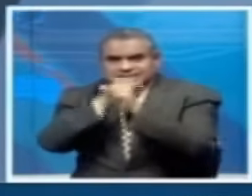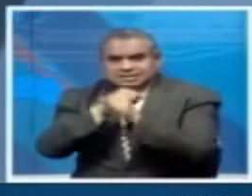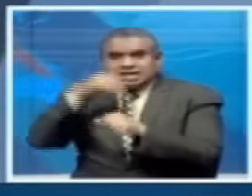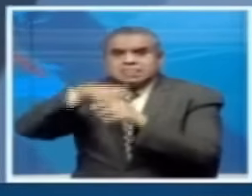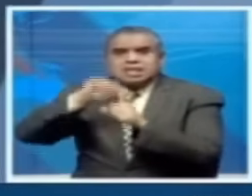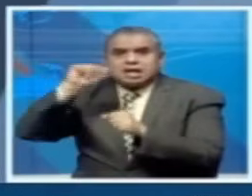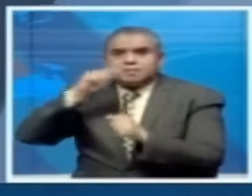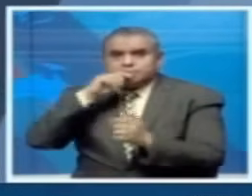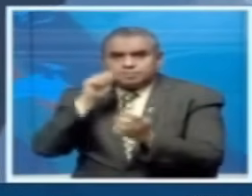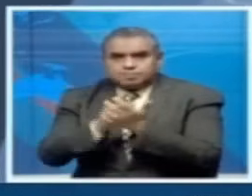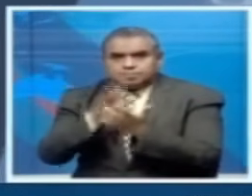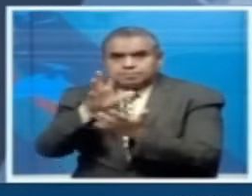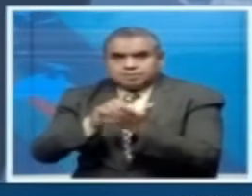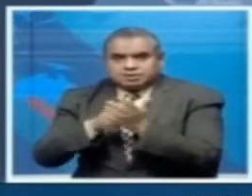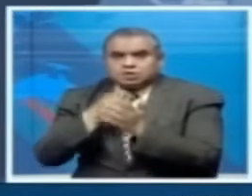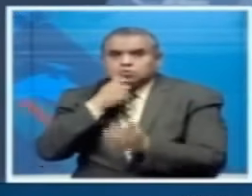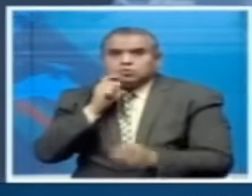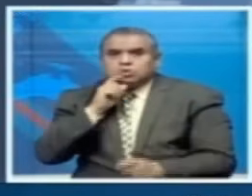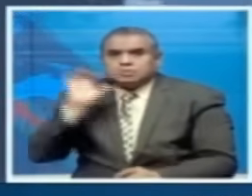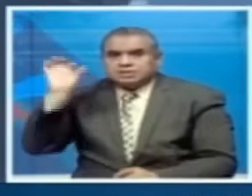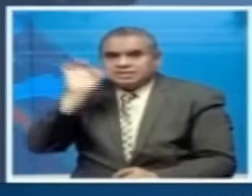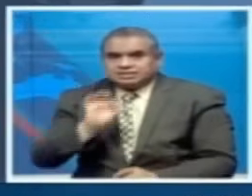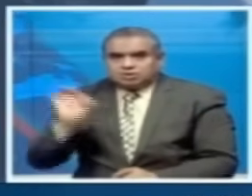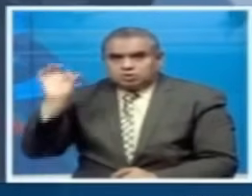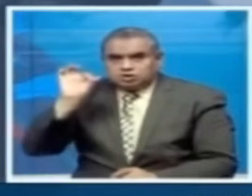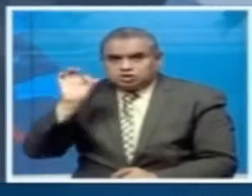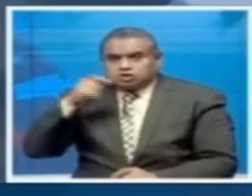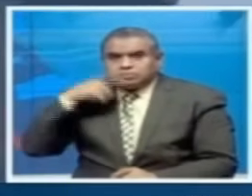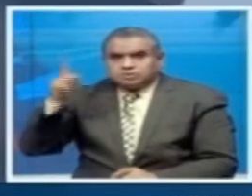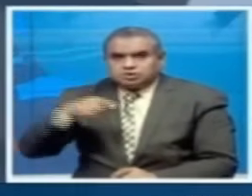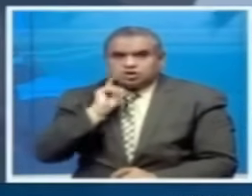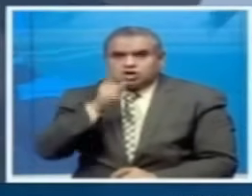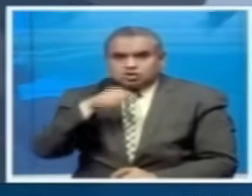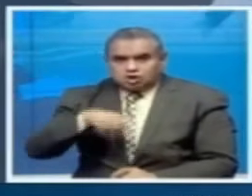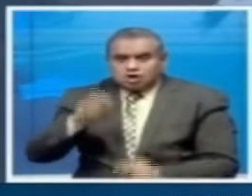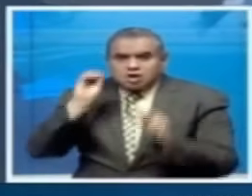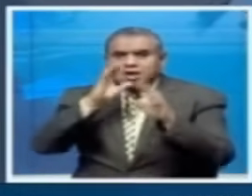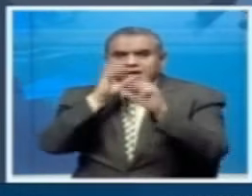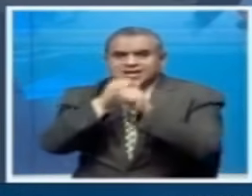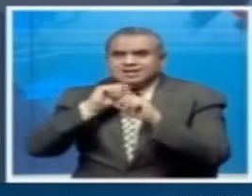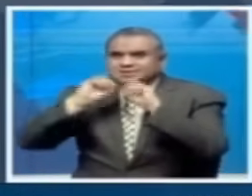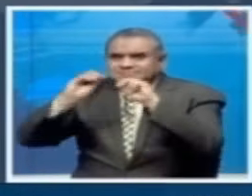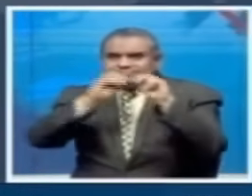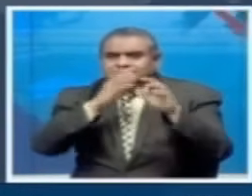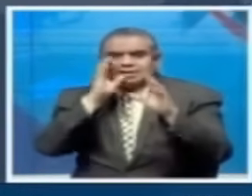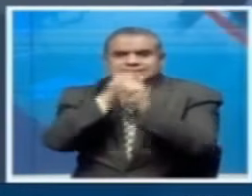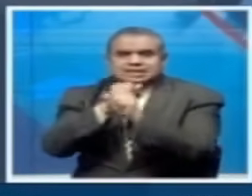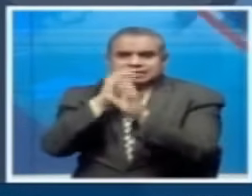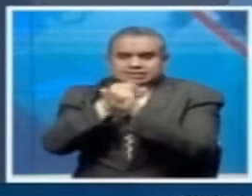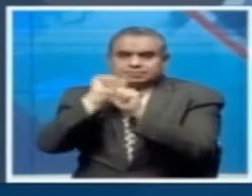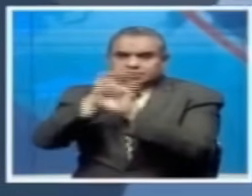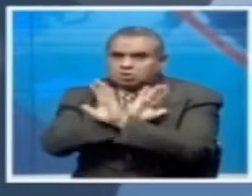الانتخابي المقرر بدايتها يوم 29 من شهر نوفمبر الجاري.